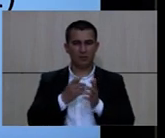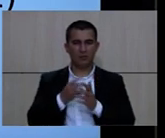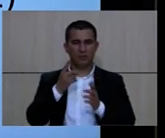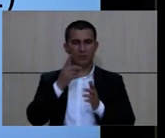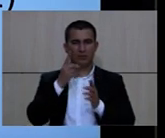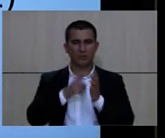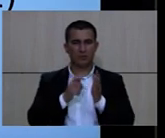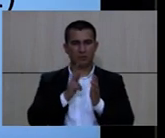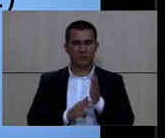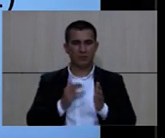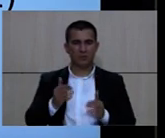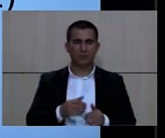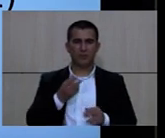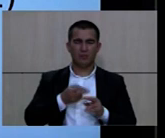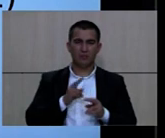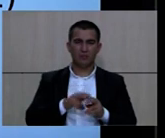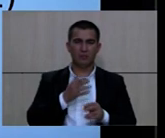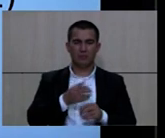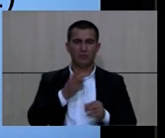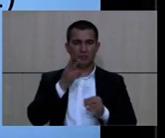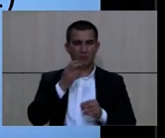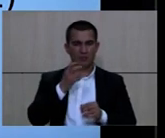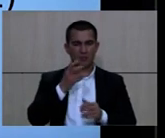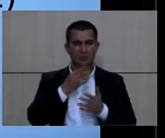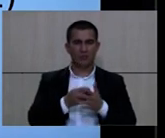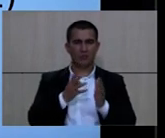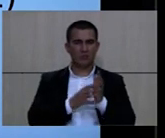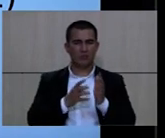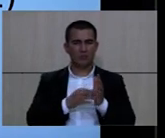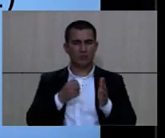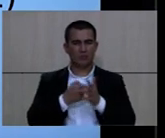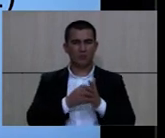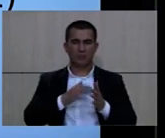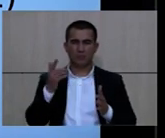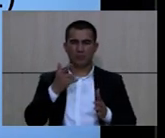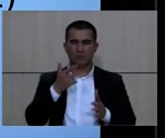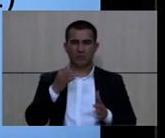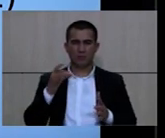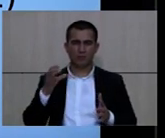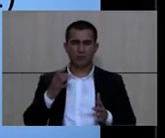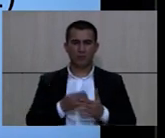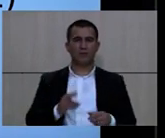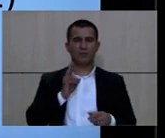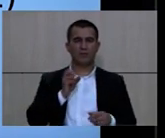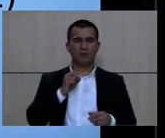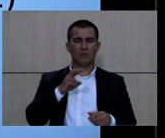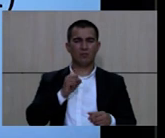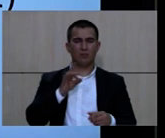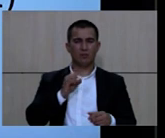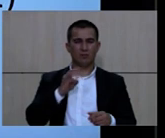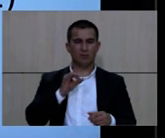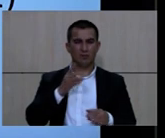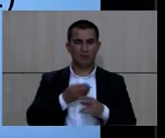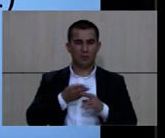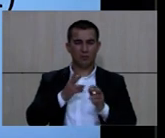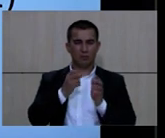Gersgacha. Messo soprano 200 dan 900 Gersgacha. Colorato soprano bu